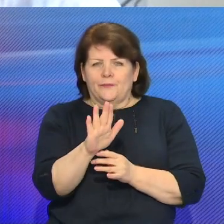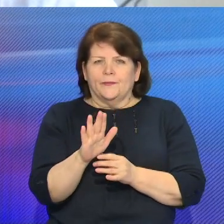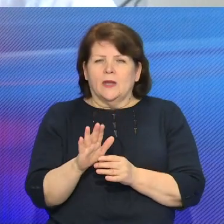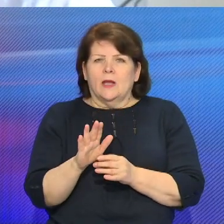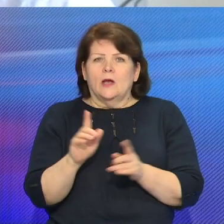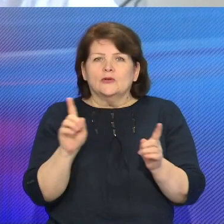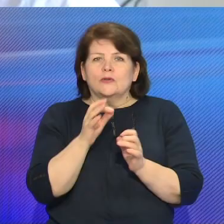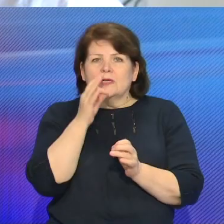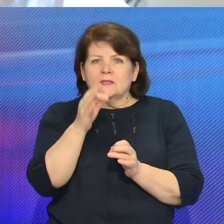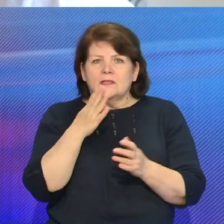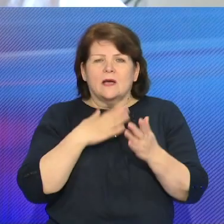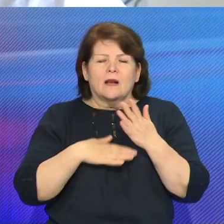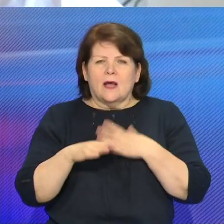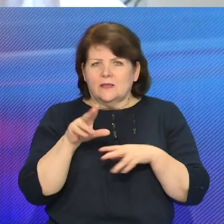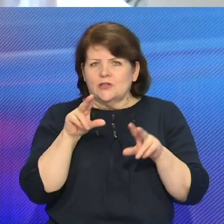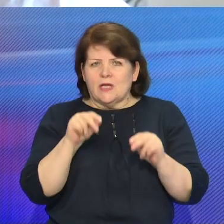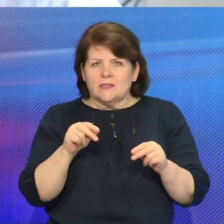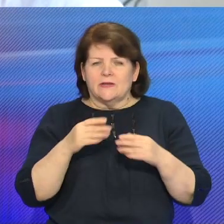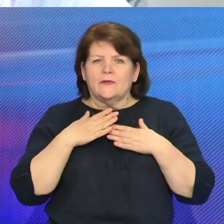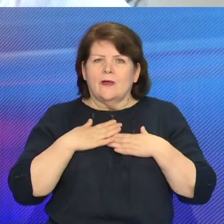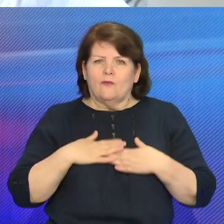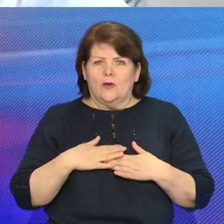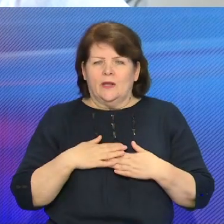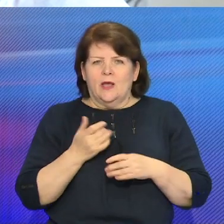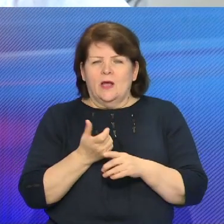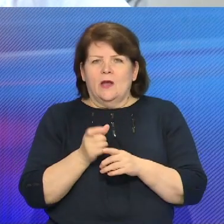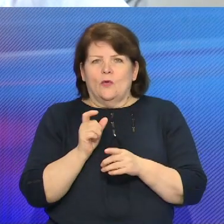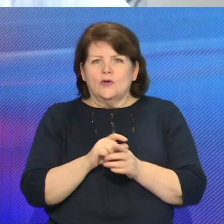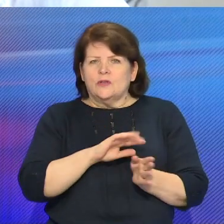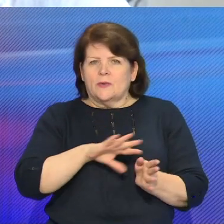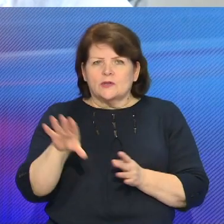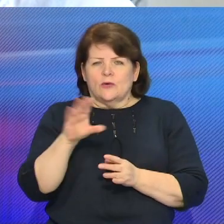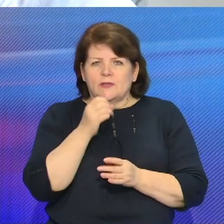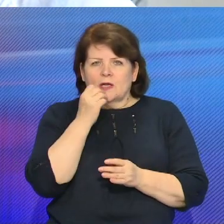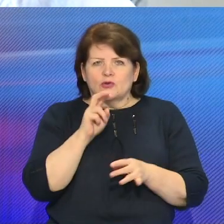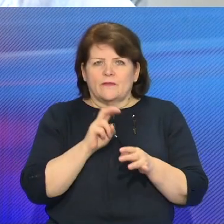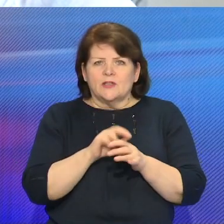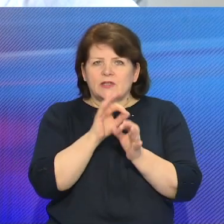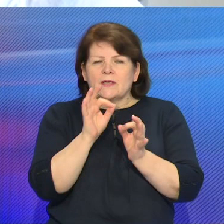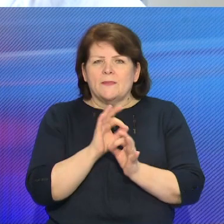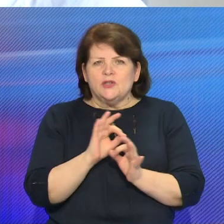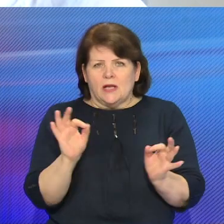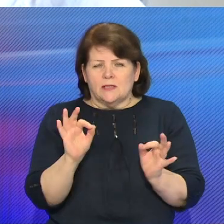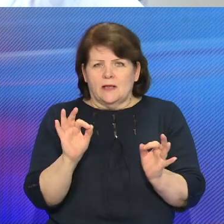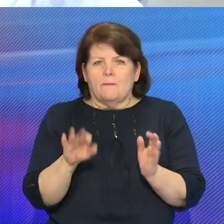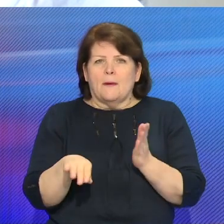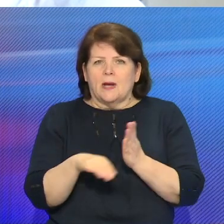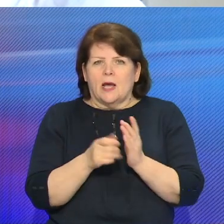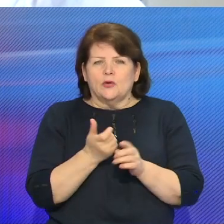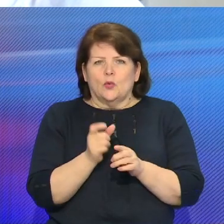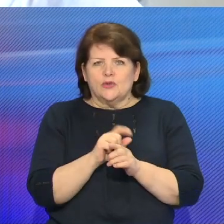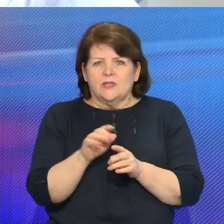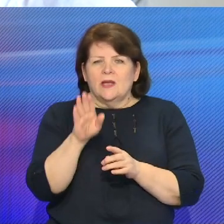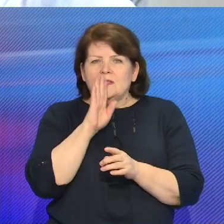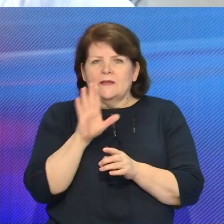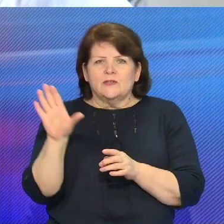Что сказать, рады, счастливы, довольны. Очень все прошло хорошо, врачи замечательные, помогают очень. Девочки